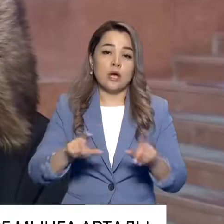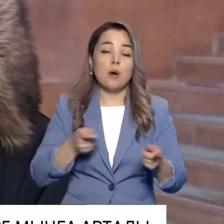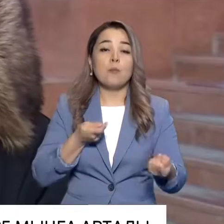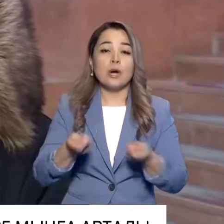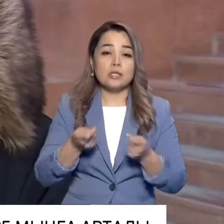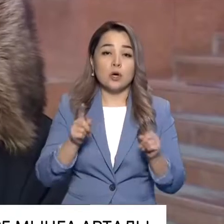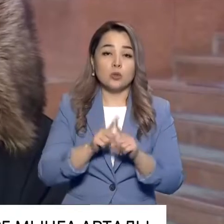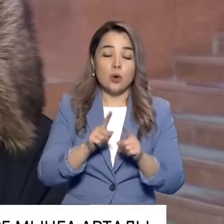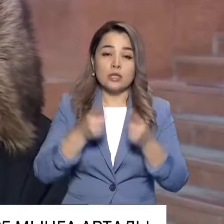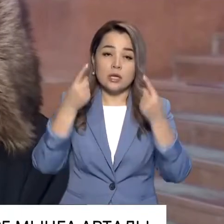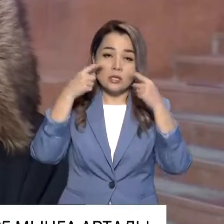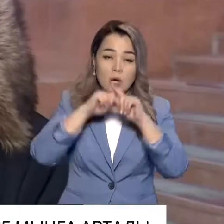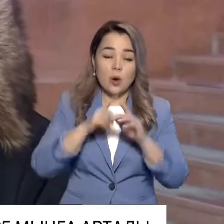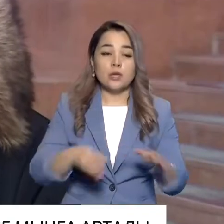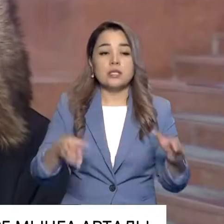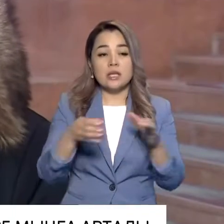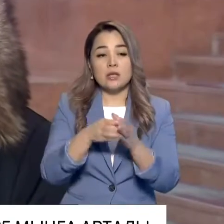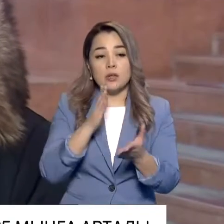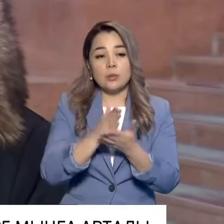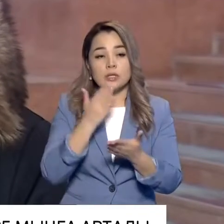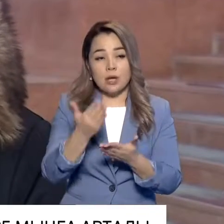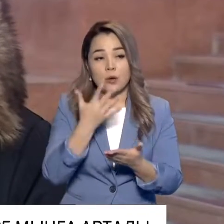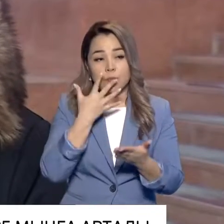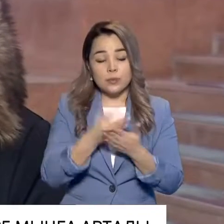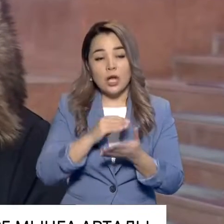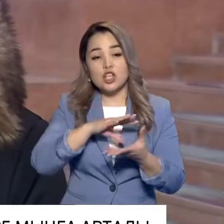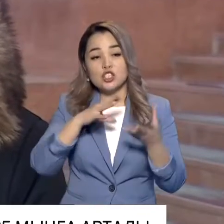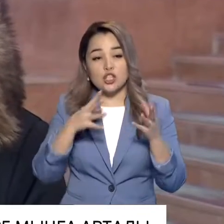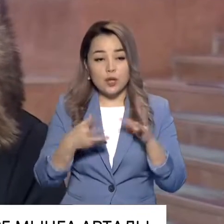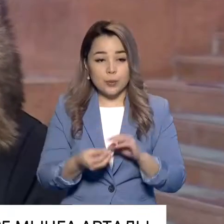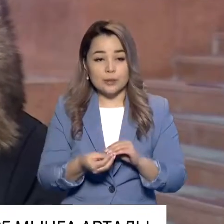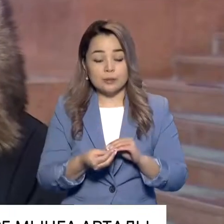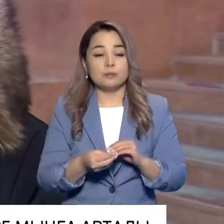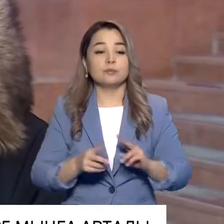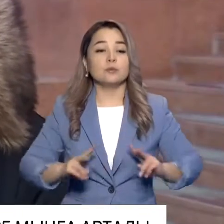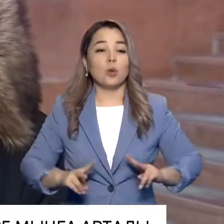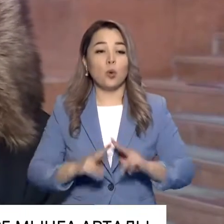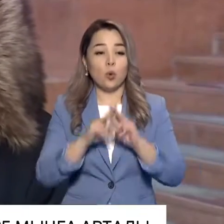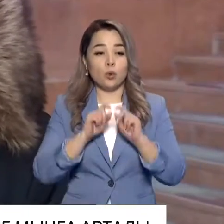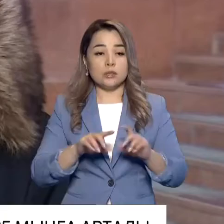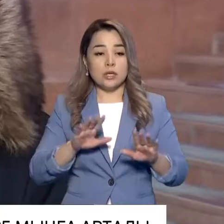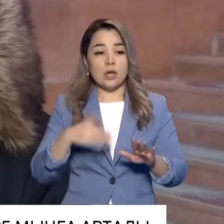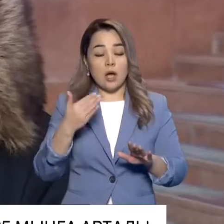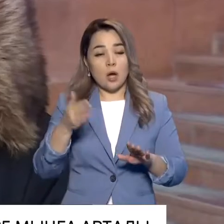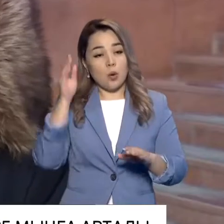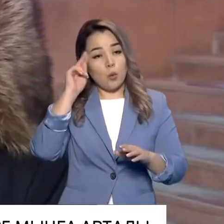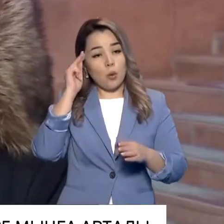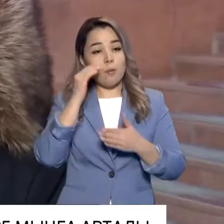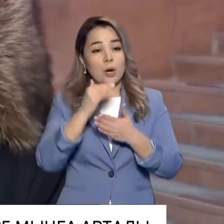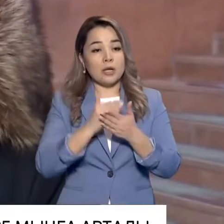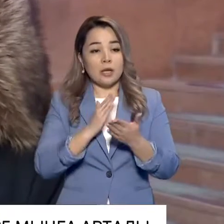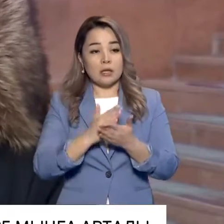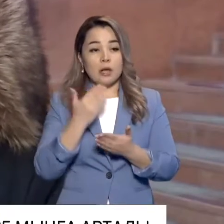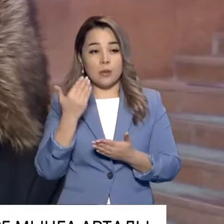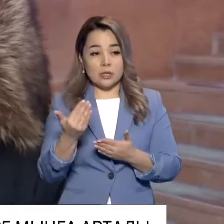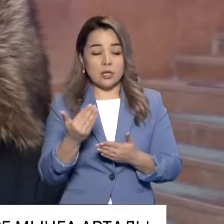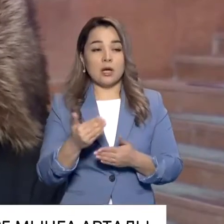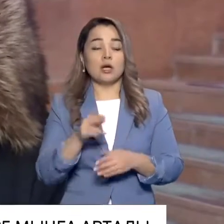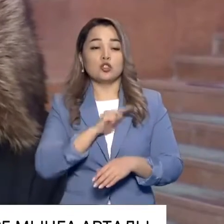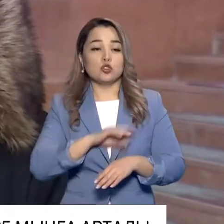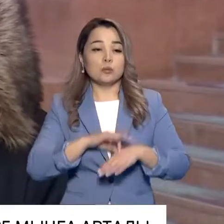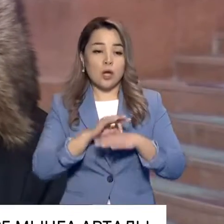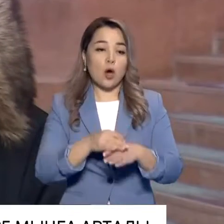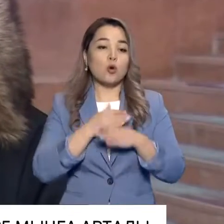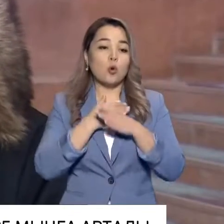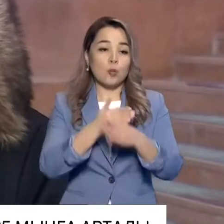мынау индустриалдық кеңес деген бар. Бұл жалпы колледждердегі оқу бағдарламаларына жасап, соларға